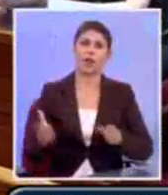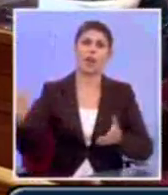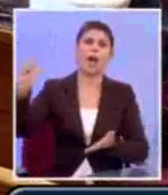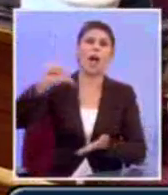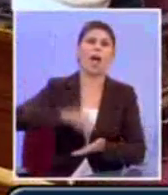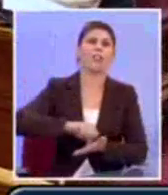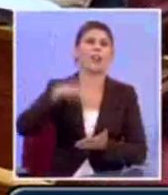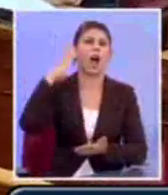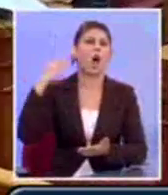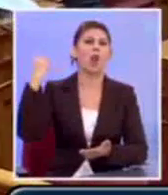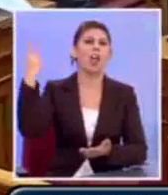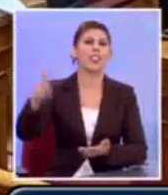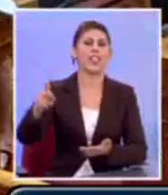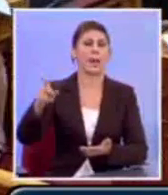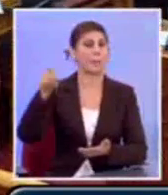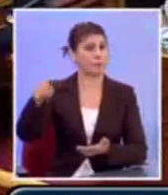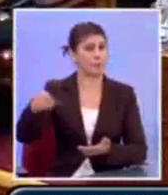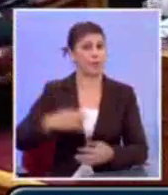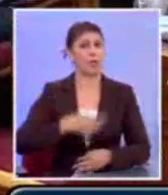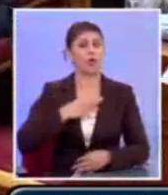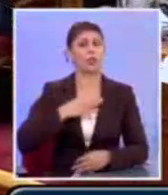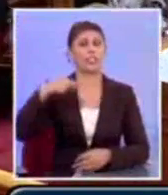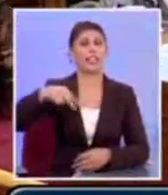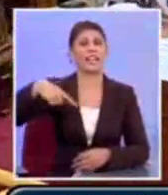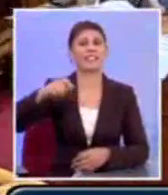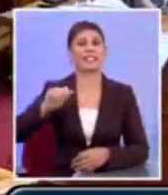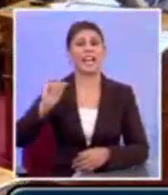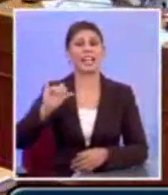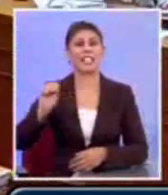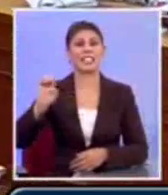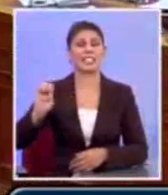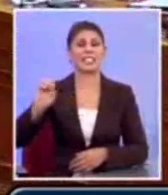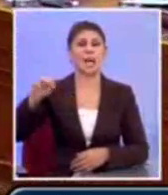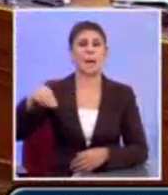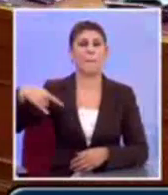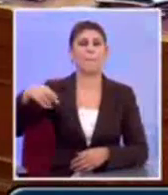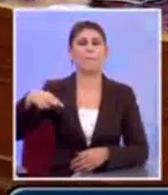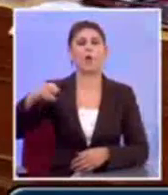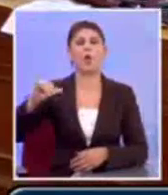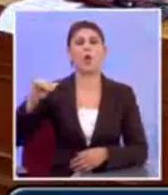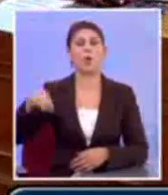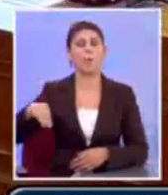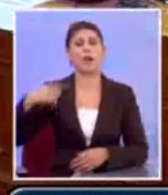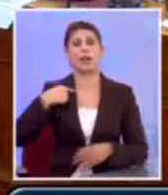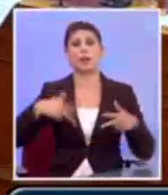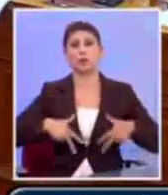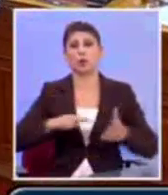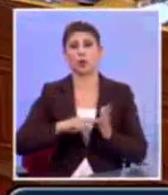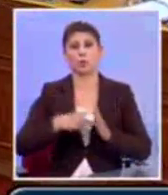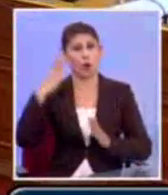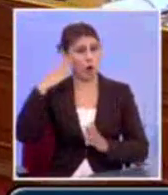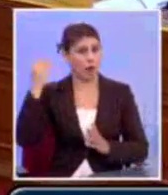στην Ολλανδία. Εκεί ο κύριος Dijsselbloem, ο Υπουργός Οικονομικών της Ολλανδίας, ο οποίος